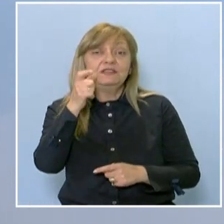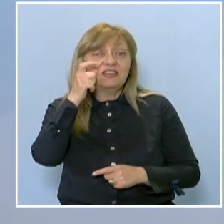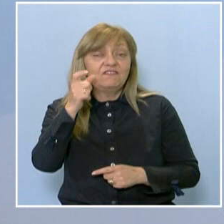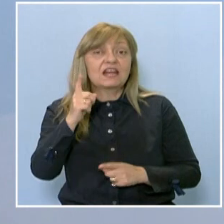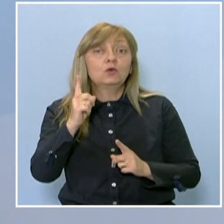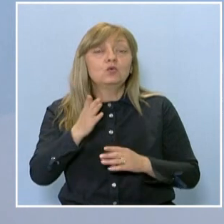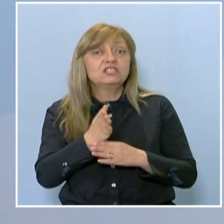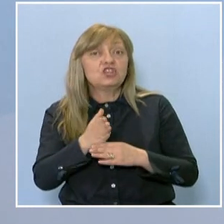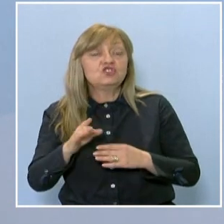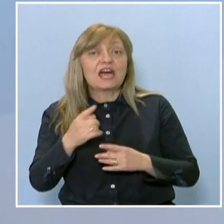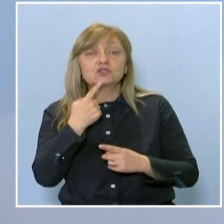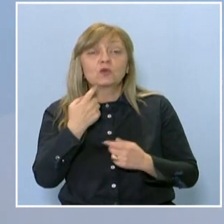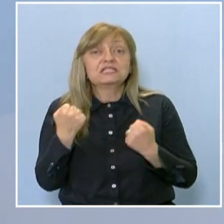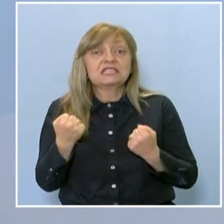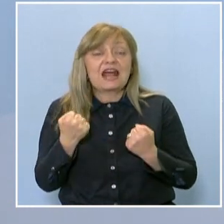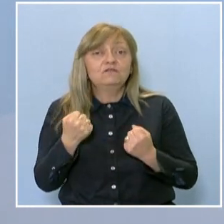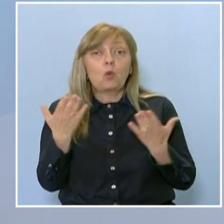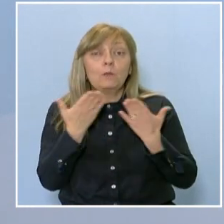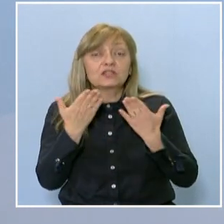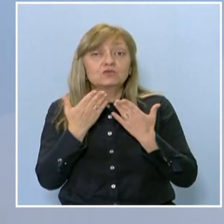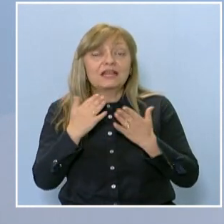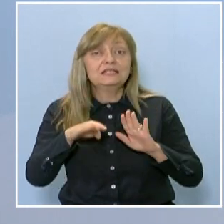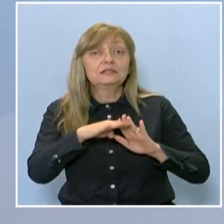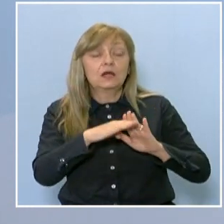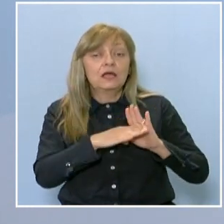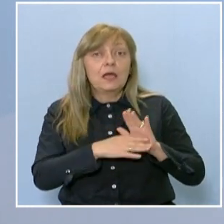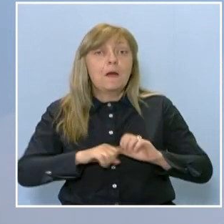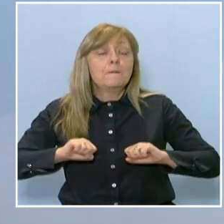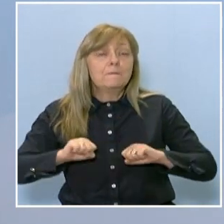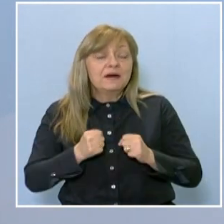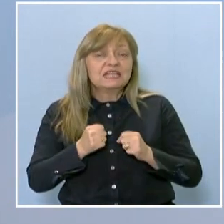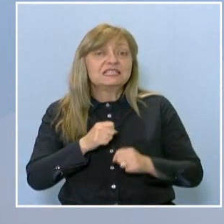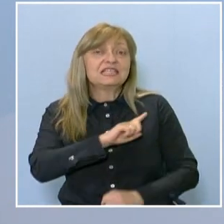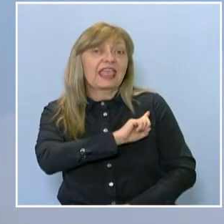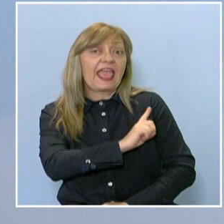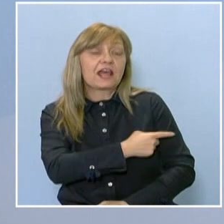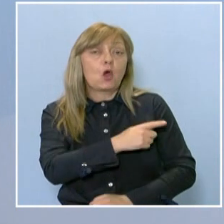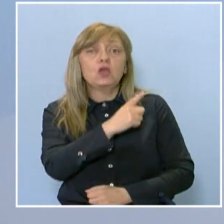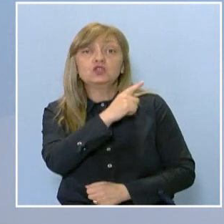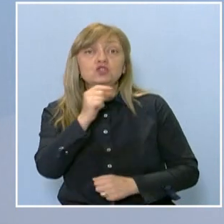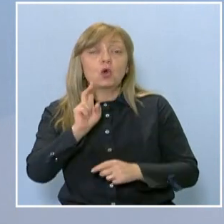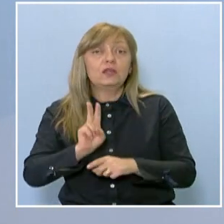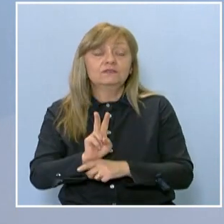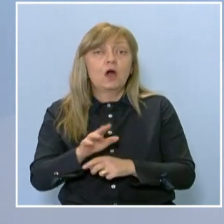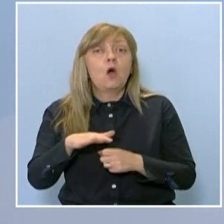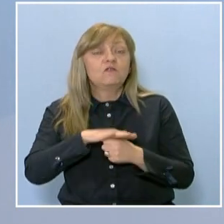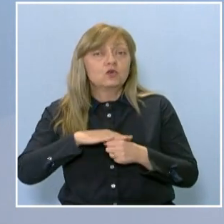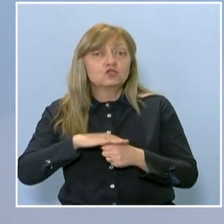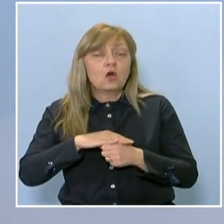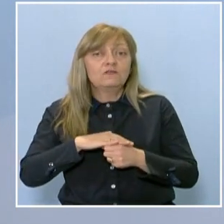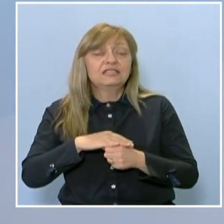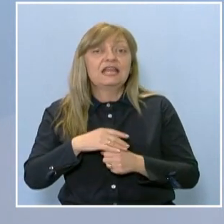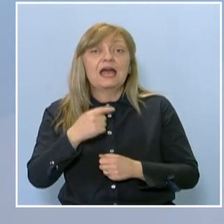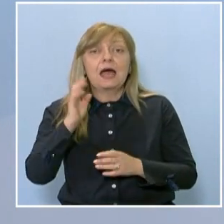здравно-образователната програма за превенция на инсулта Бързи герои 112. В основата е златното правило, че при бързи